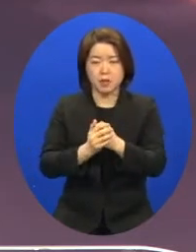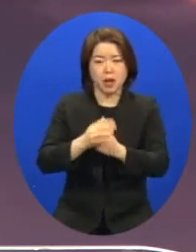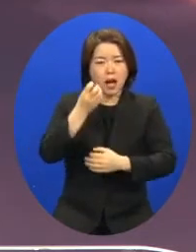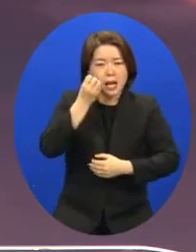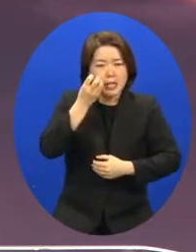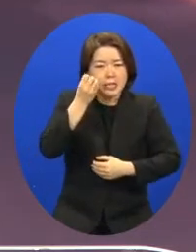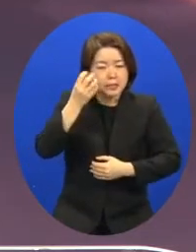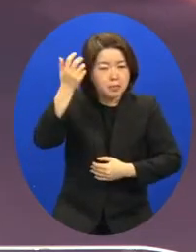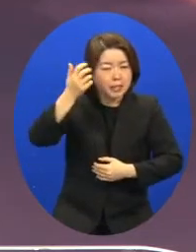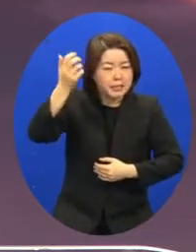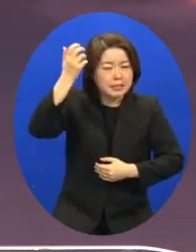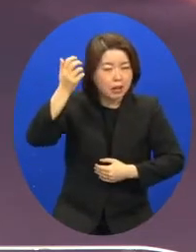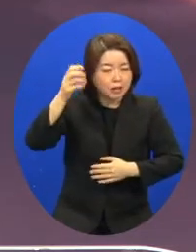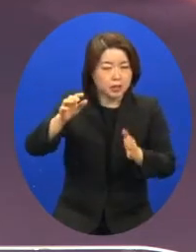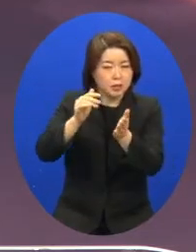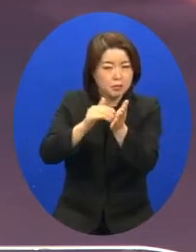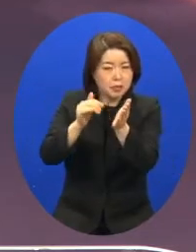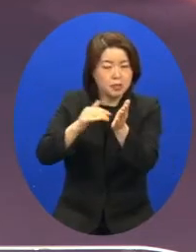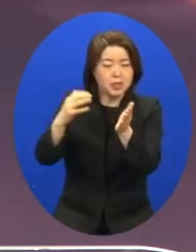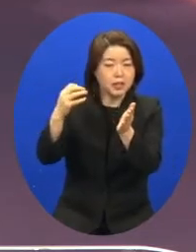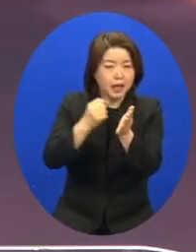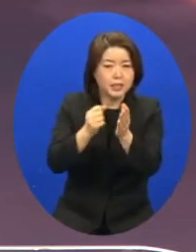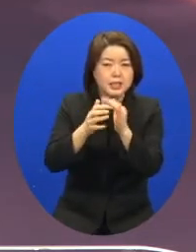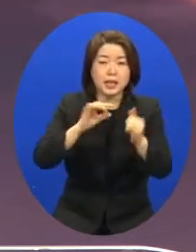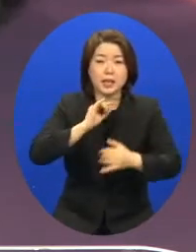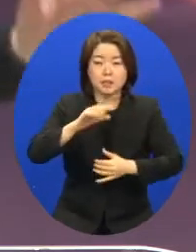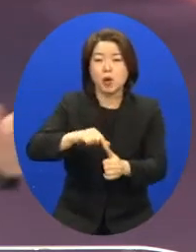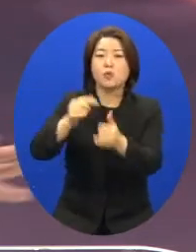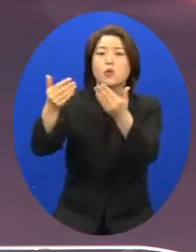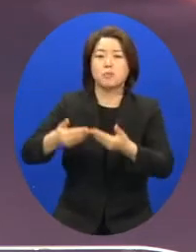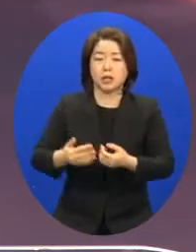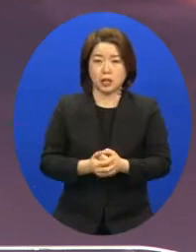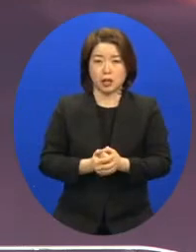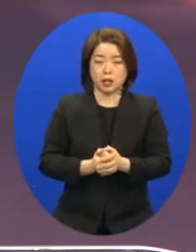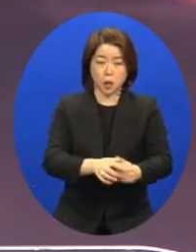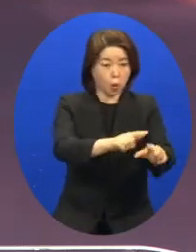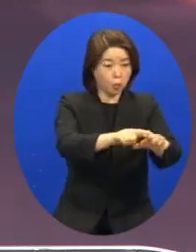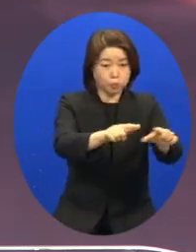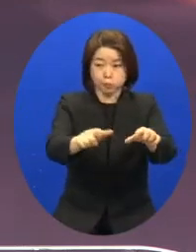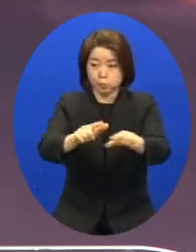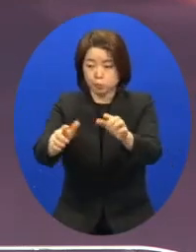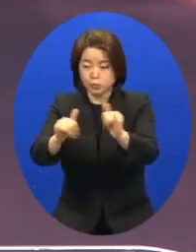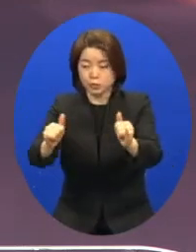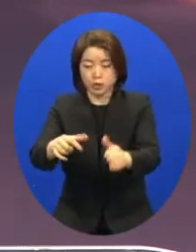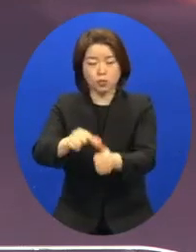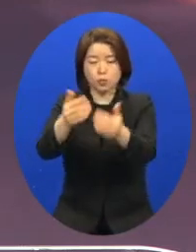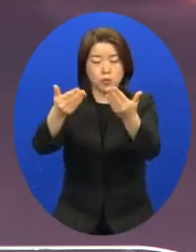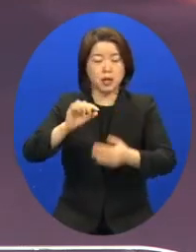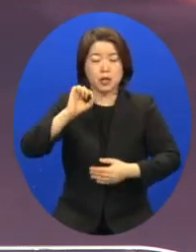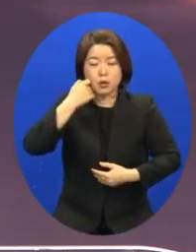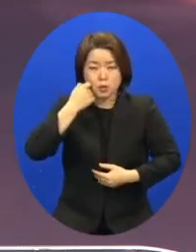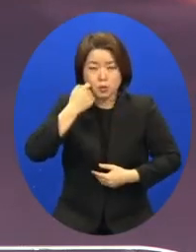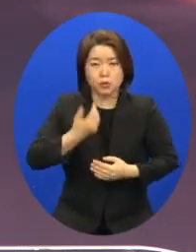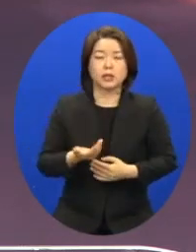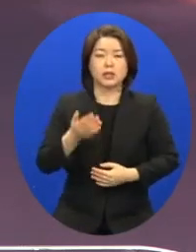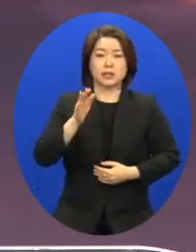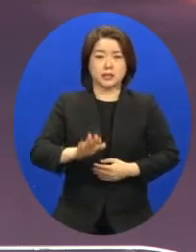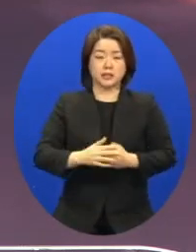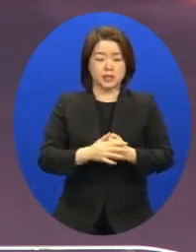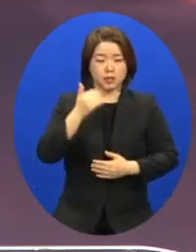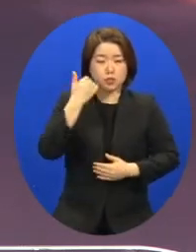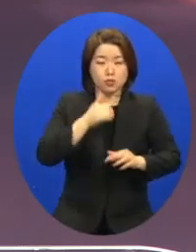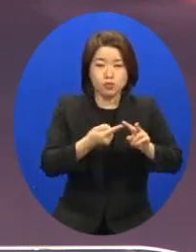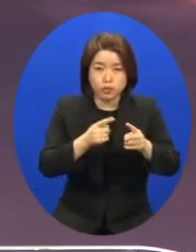가진 사람만 구원받는다고 생각했습니다. 평범한 모든 사람이 구원받을 수가 없습니다. 그런데